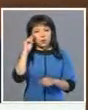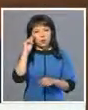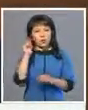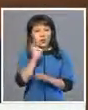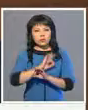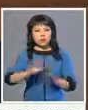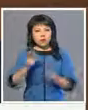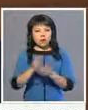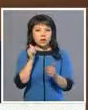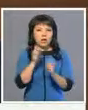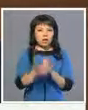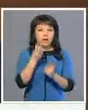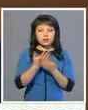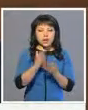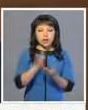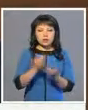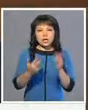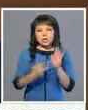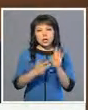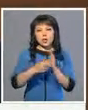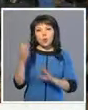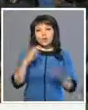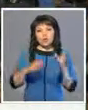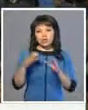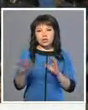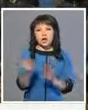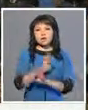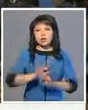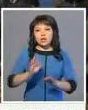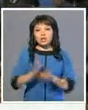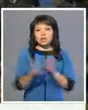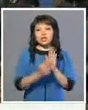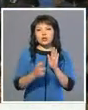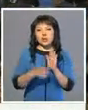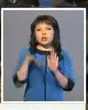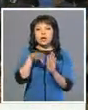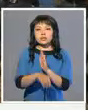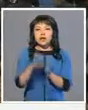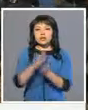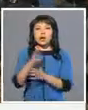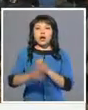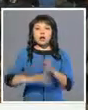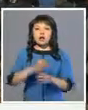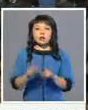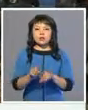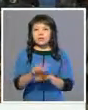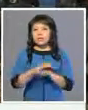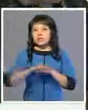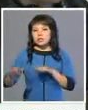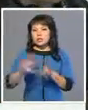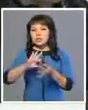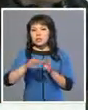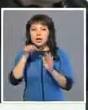орнының қатарынан көрініп отыр. Бұдан басқа еліміздің тағы 8 университеті ең үздік 700-дің қатарында. Халықаралық рейтинг агенттігі тек